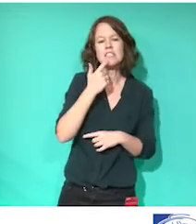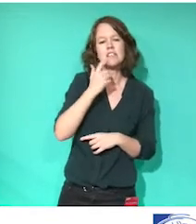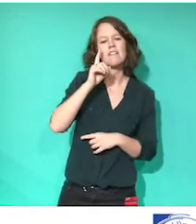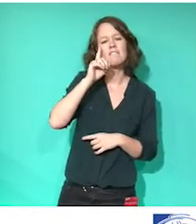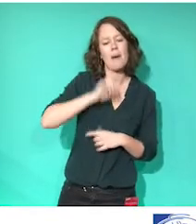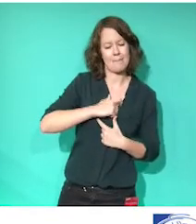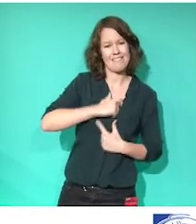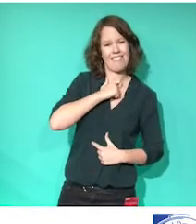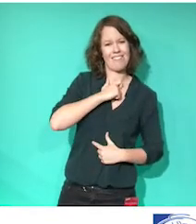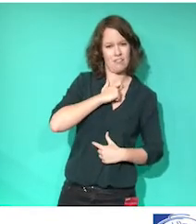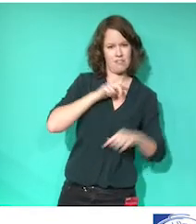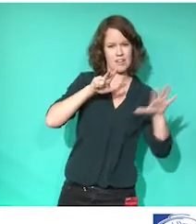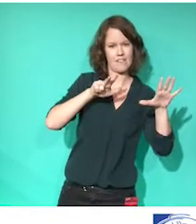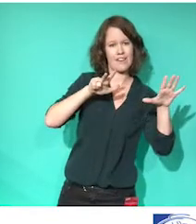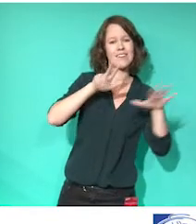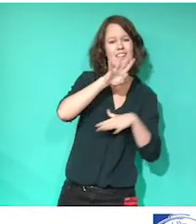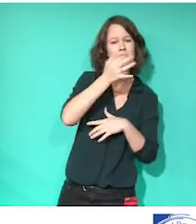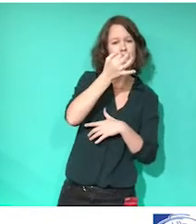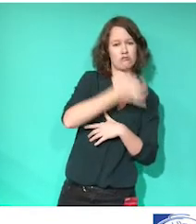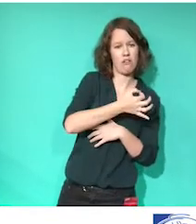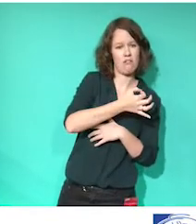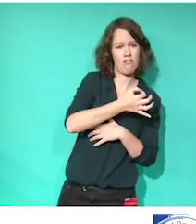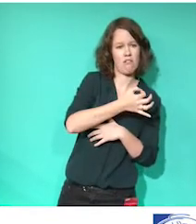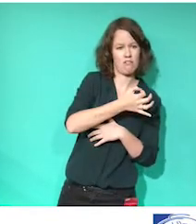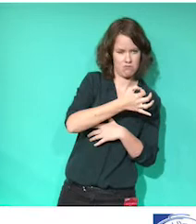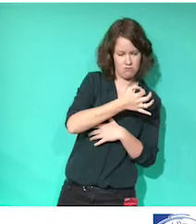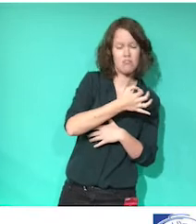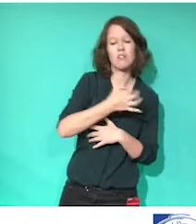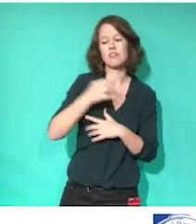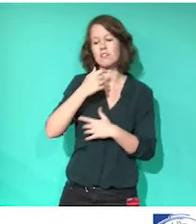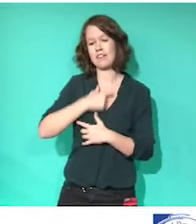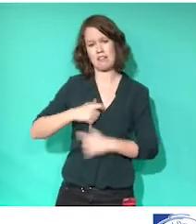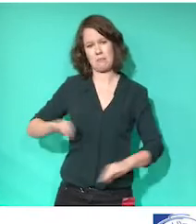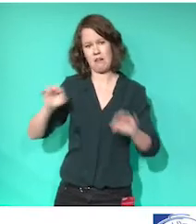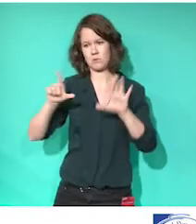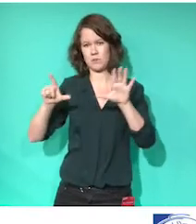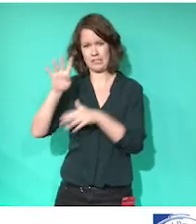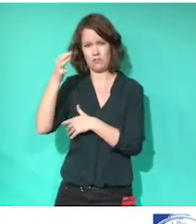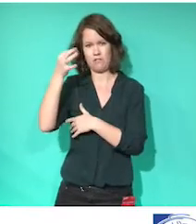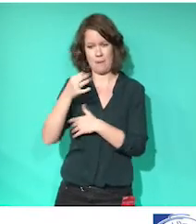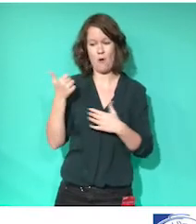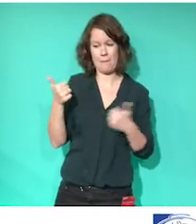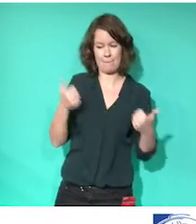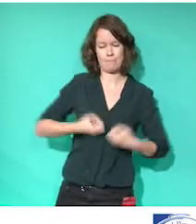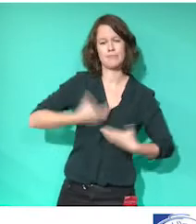des femmes cadres et 74% des femmes non cadres considèrent que les femmes sont régulièrement confrontées à des attitudes ou à des